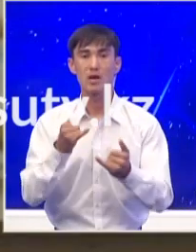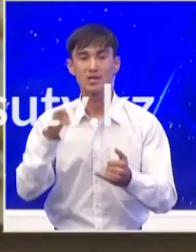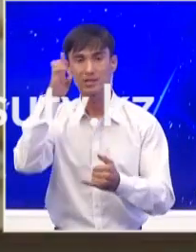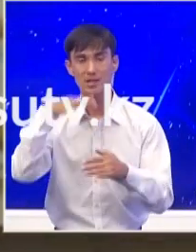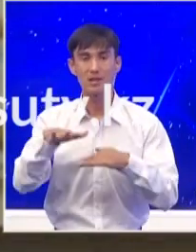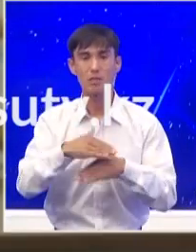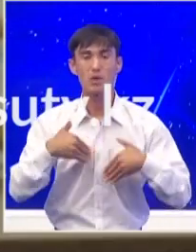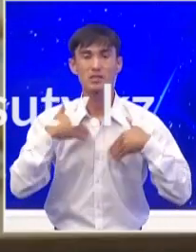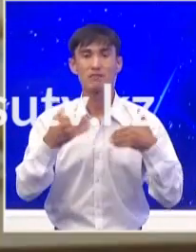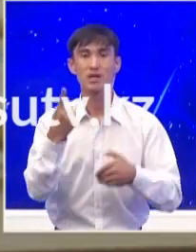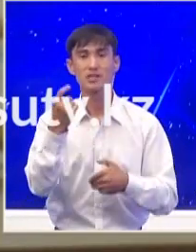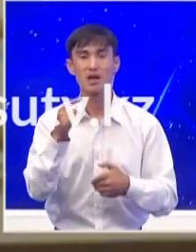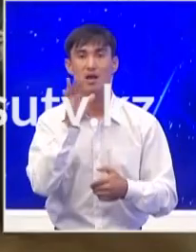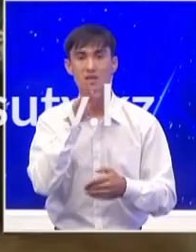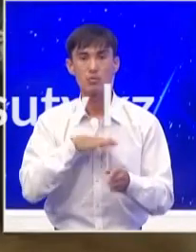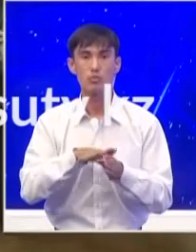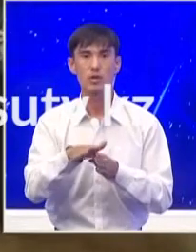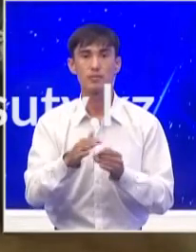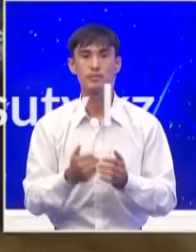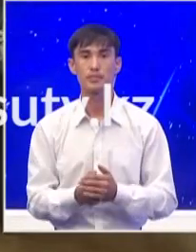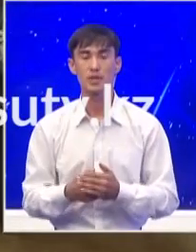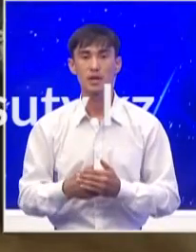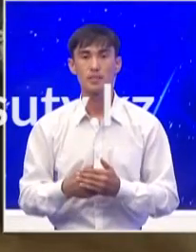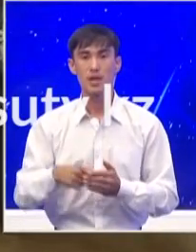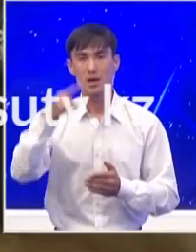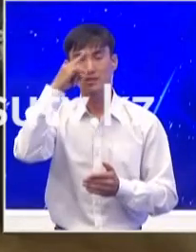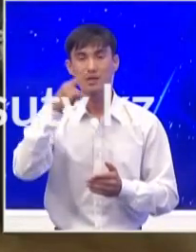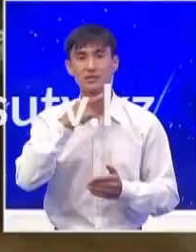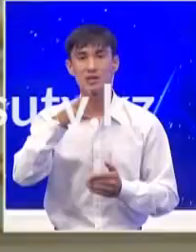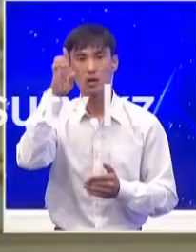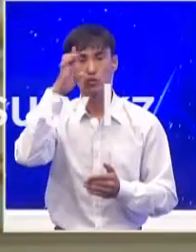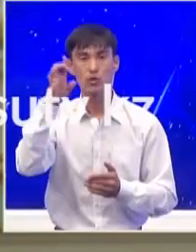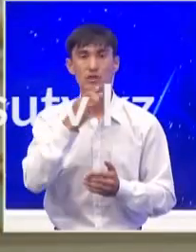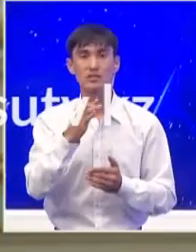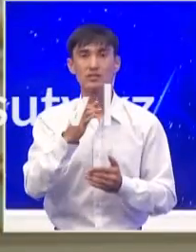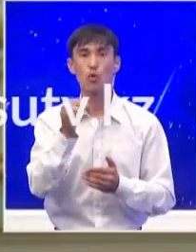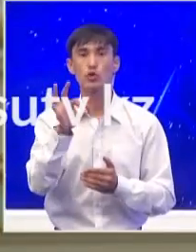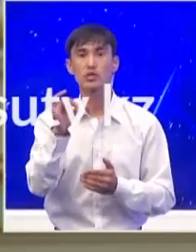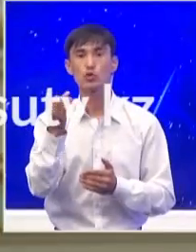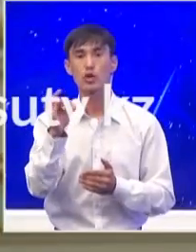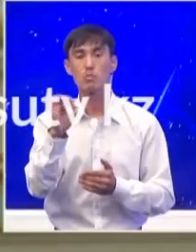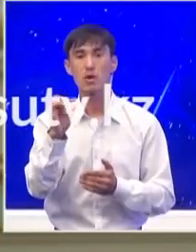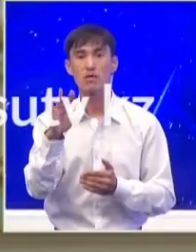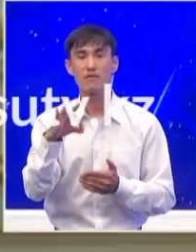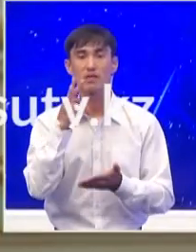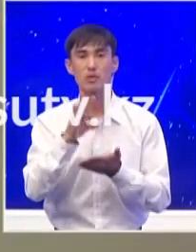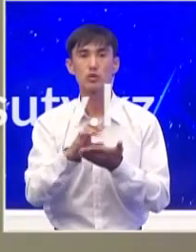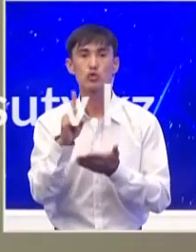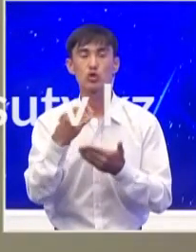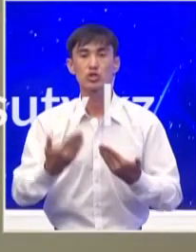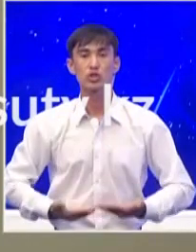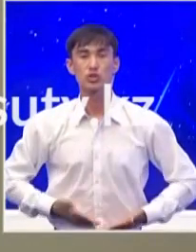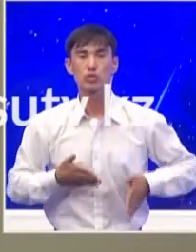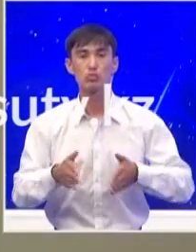поздравляю со 100-летним юбилеем выдающийся казахски общественный государственный деятель олжас сулейменов отметил что жизненный путь у